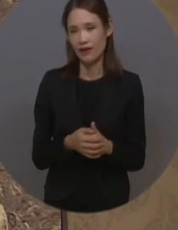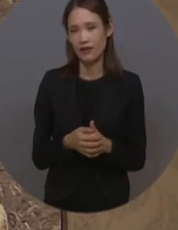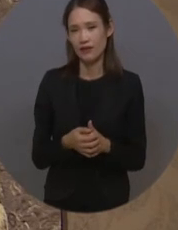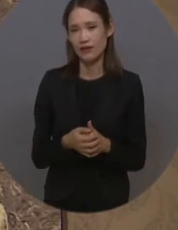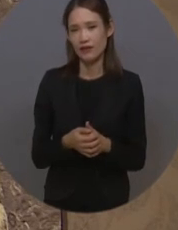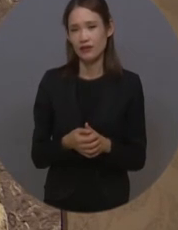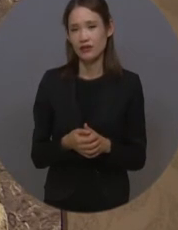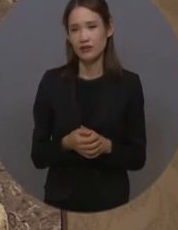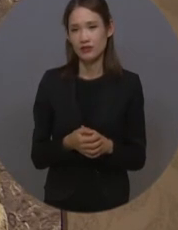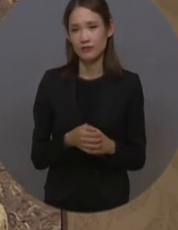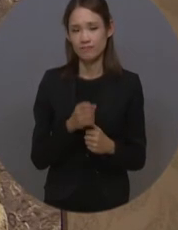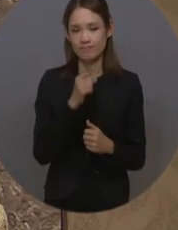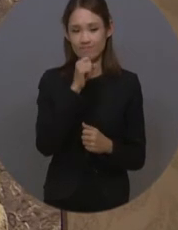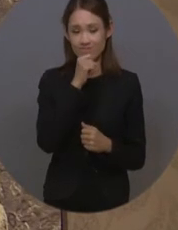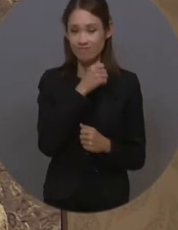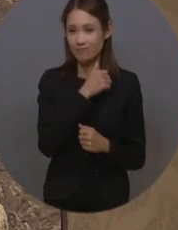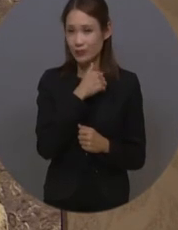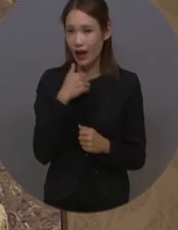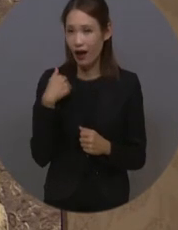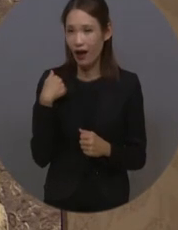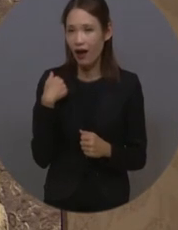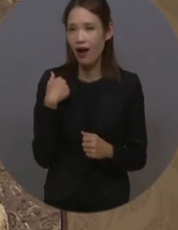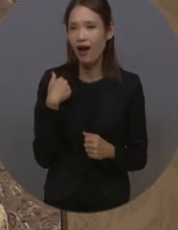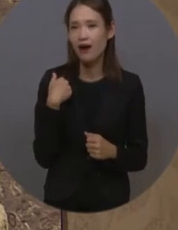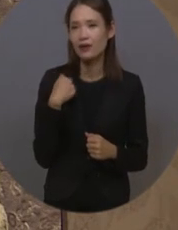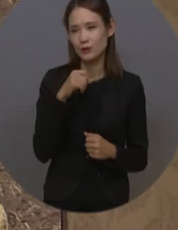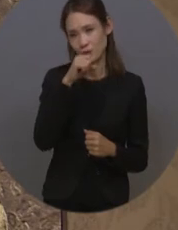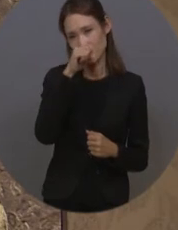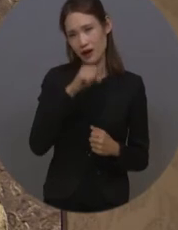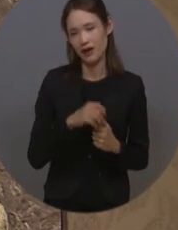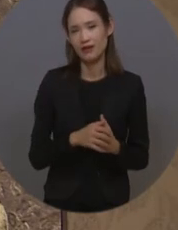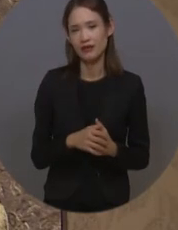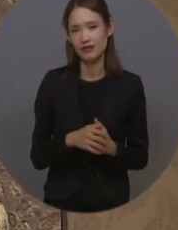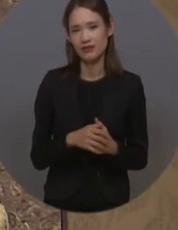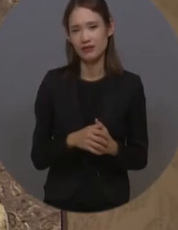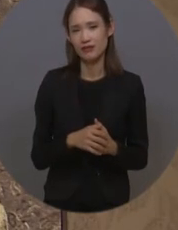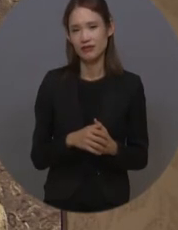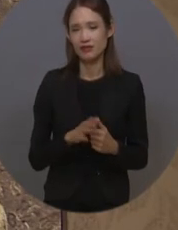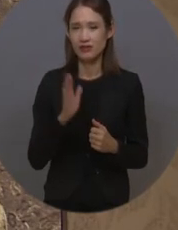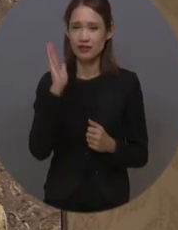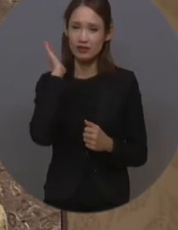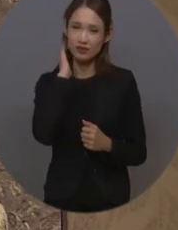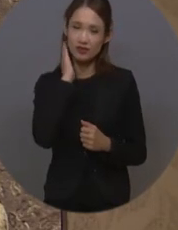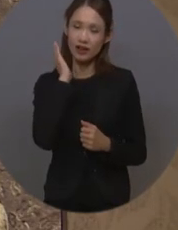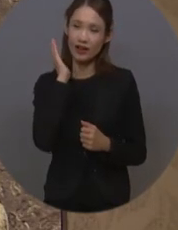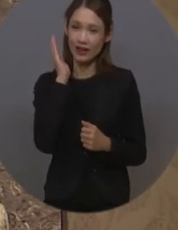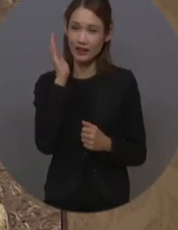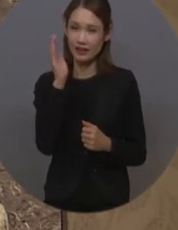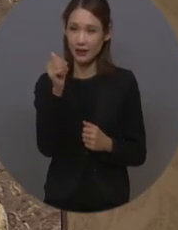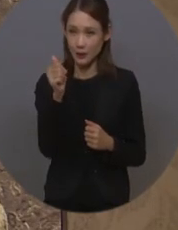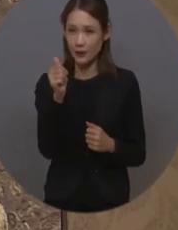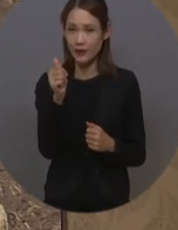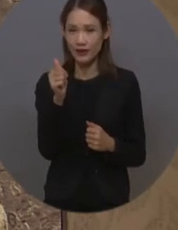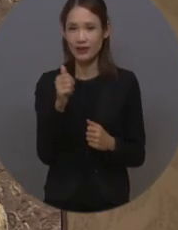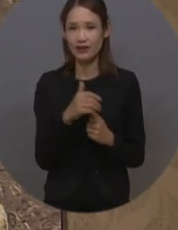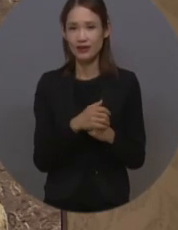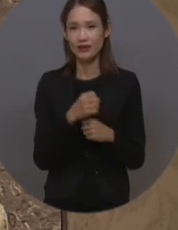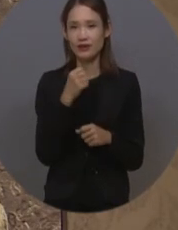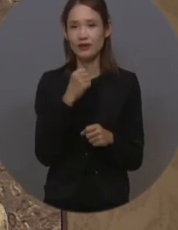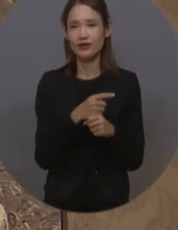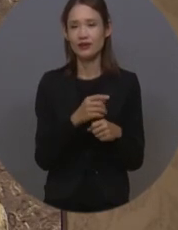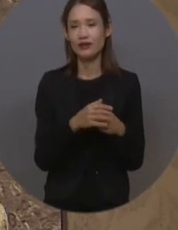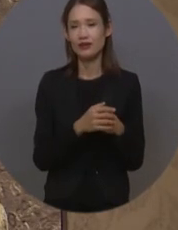저희가 상당히 그 만족도가 매우 좋습니다. 제가 이제 그리고 이제 대통령님이 벌써